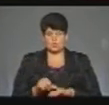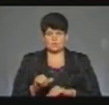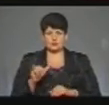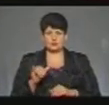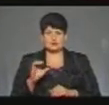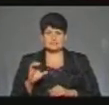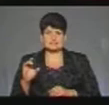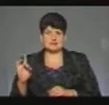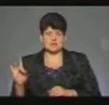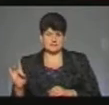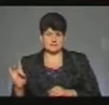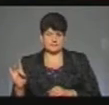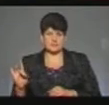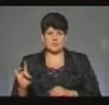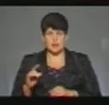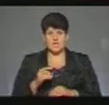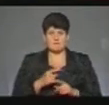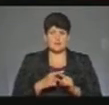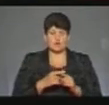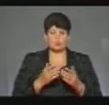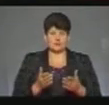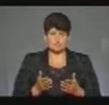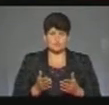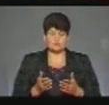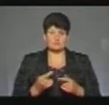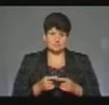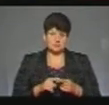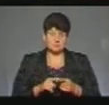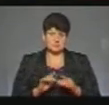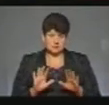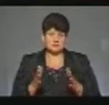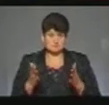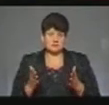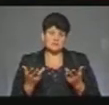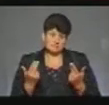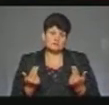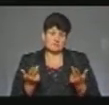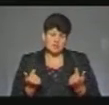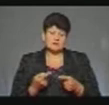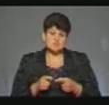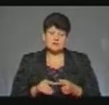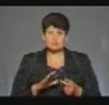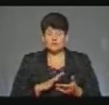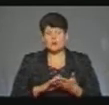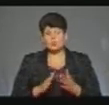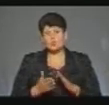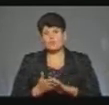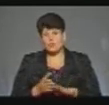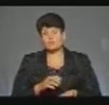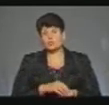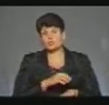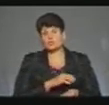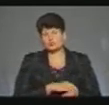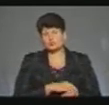УРСР тогочасної і Білорусі тогочасної. Тобто жертви обставин, їх можна так назвати? Так, це була домовленість між комуністичним